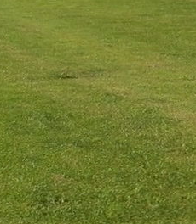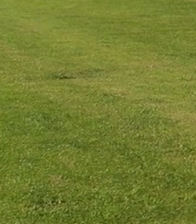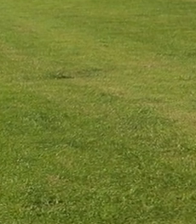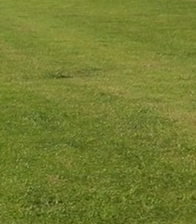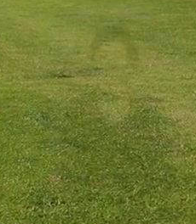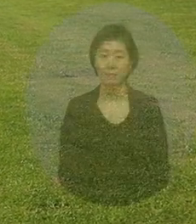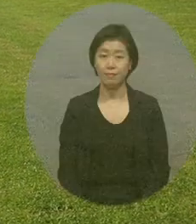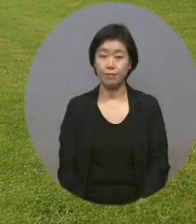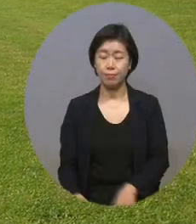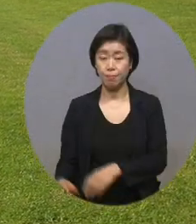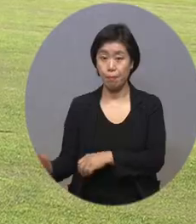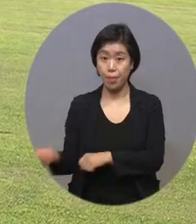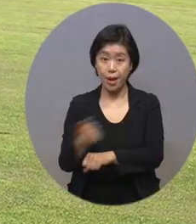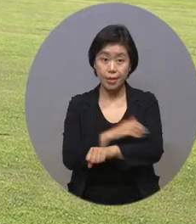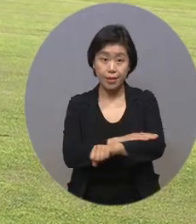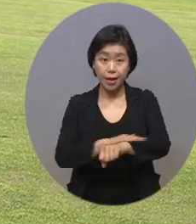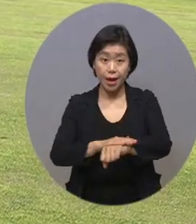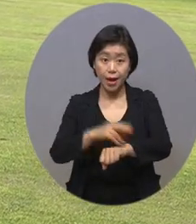샷! 들어!